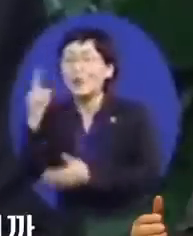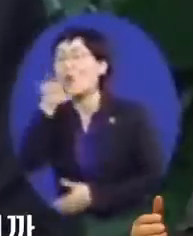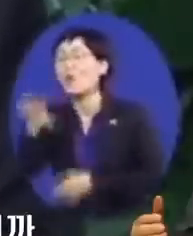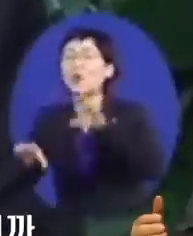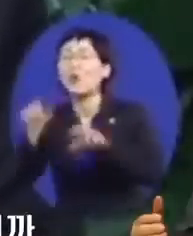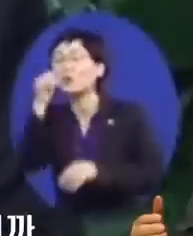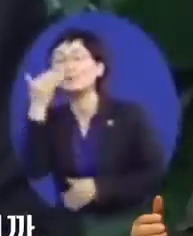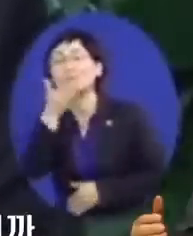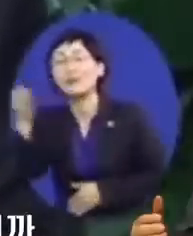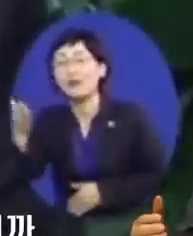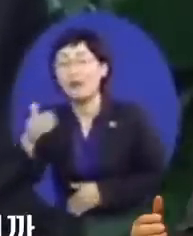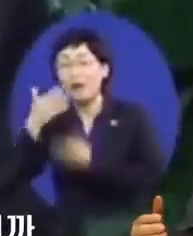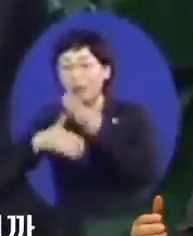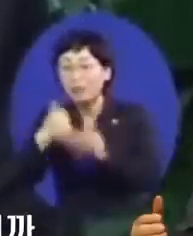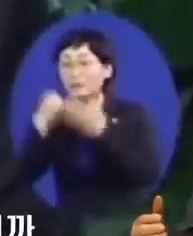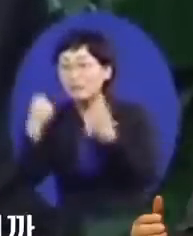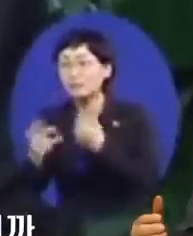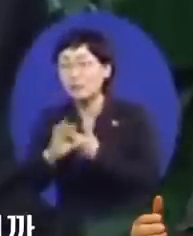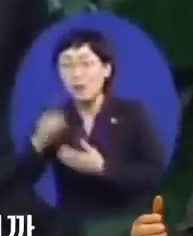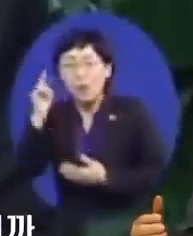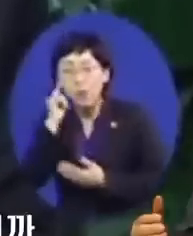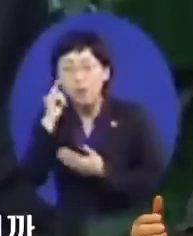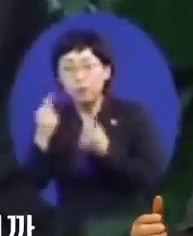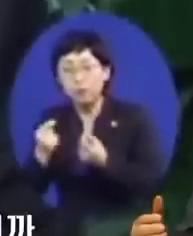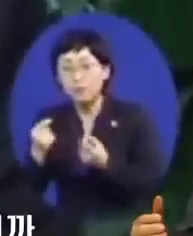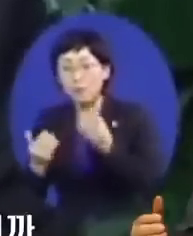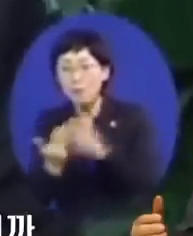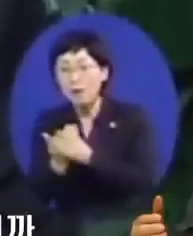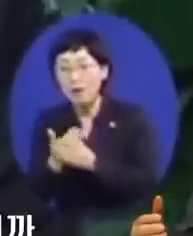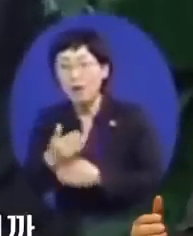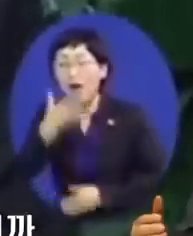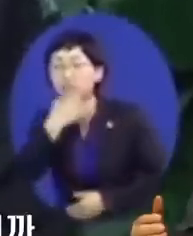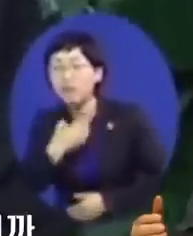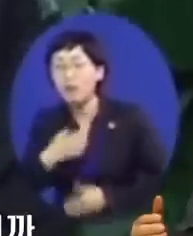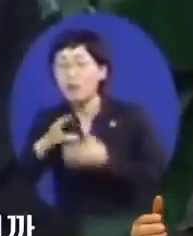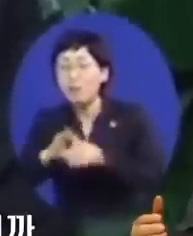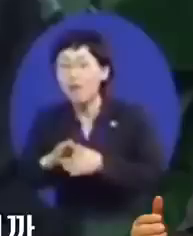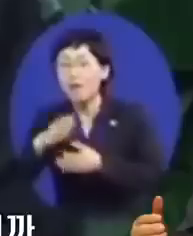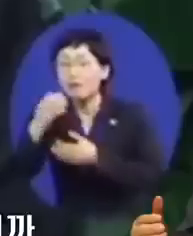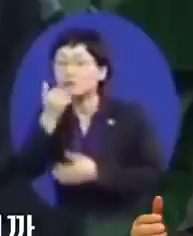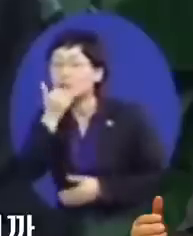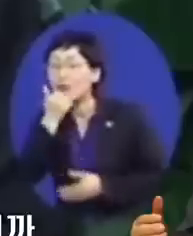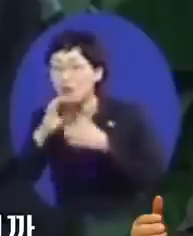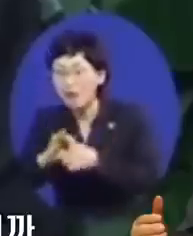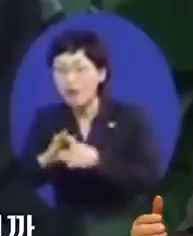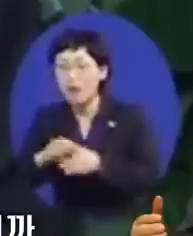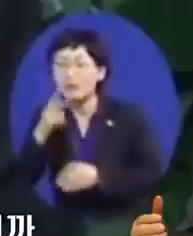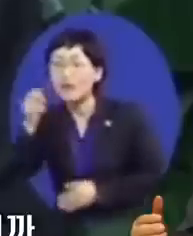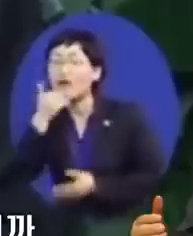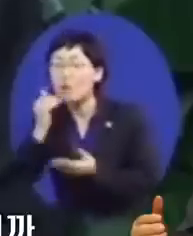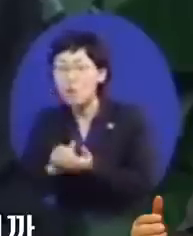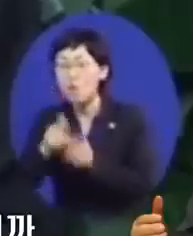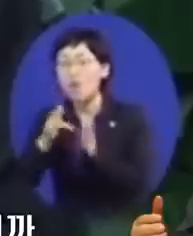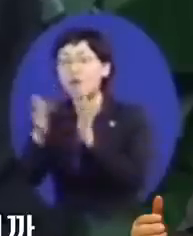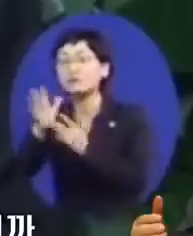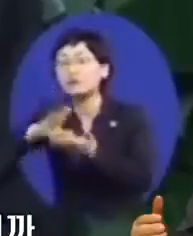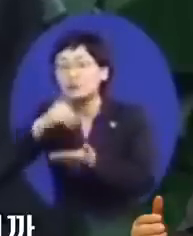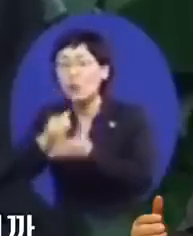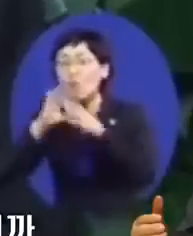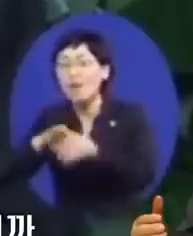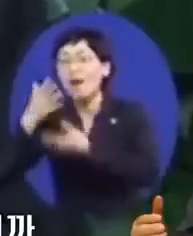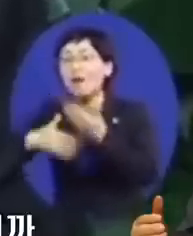하나님이 계시면 이런 일이 일어날 수가 있습니까? 아브라함의 하나님, 이삭의 하나님, 야곱의 하나님, 예수 그리스도의 하나님은 어디